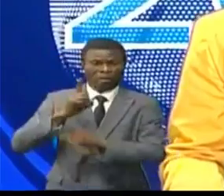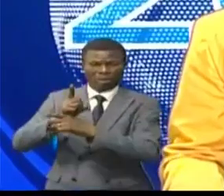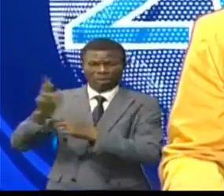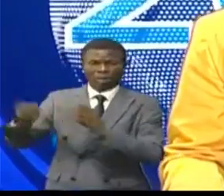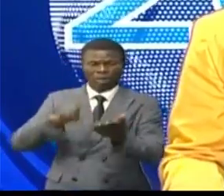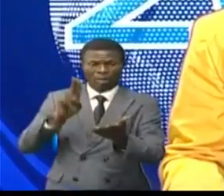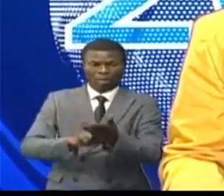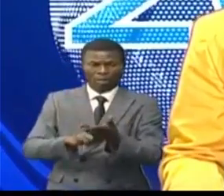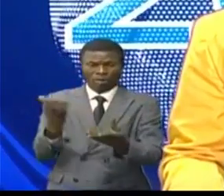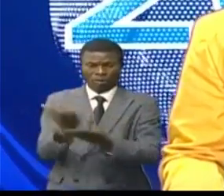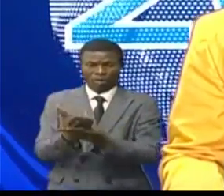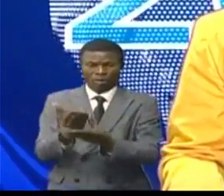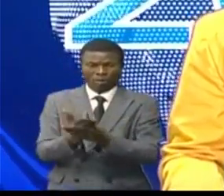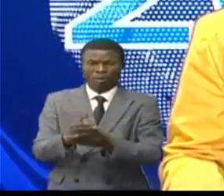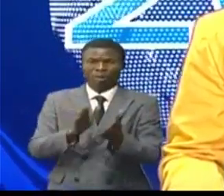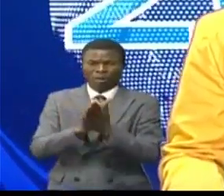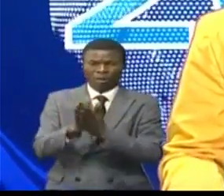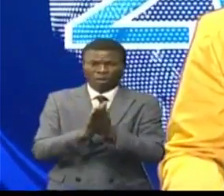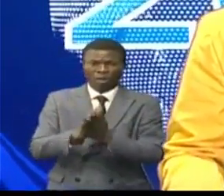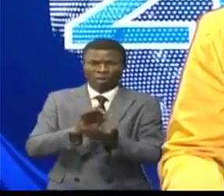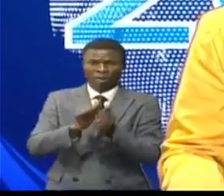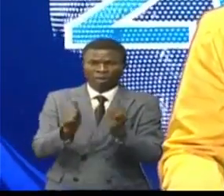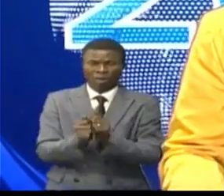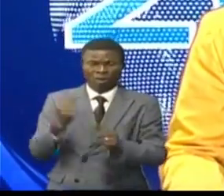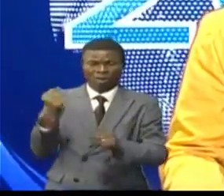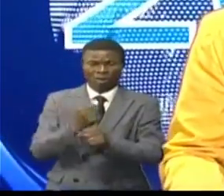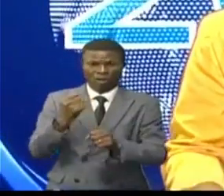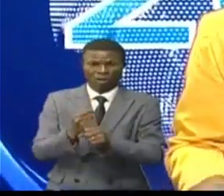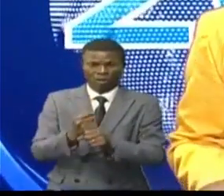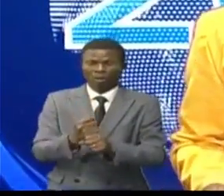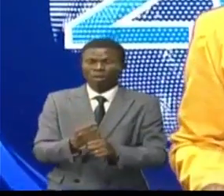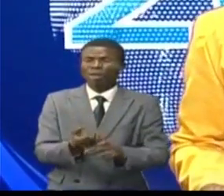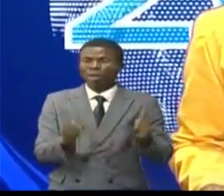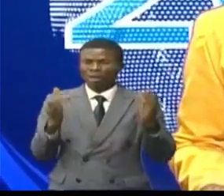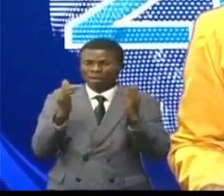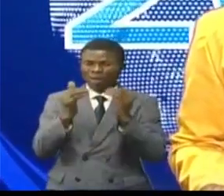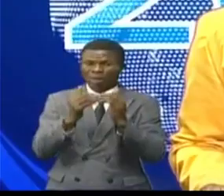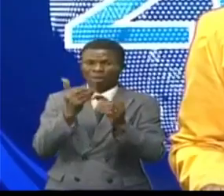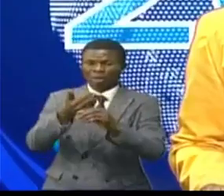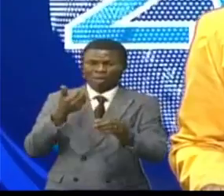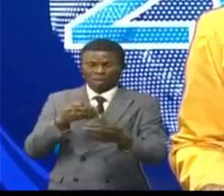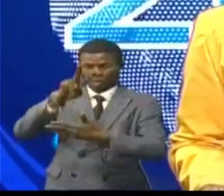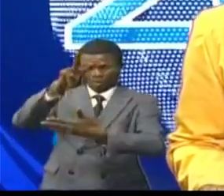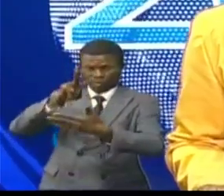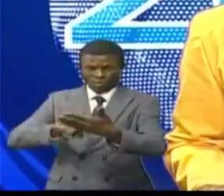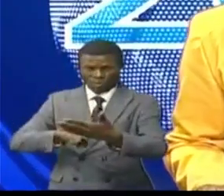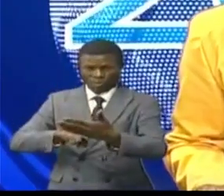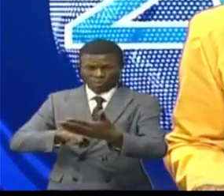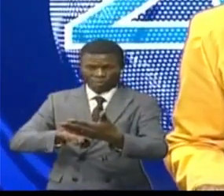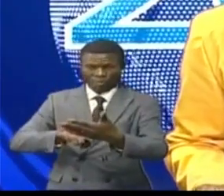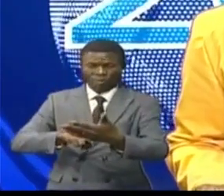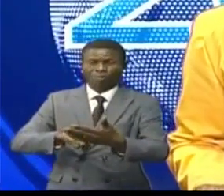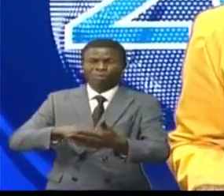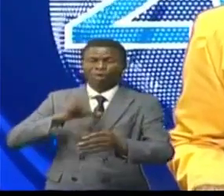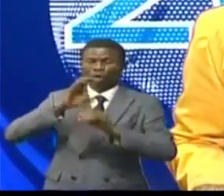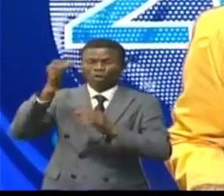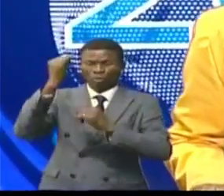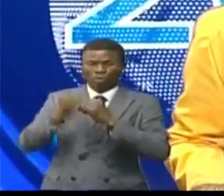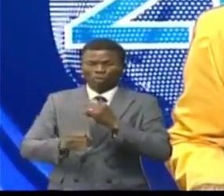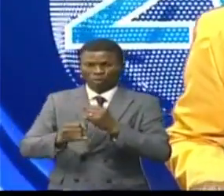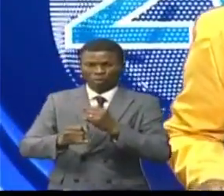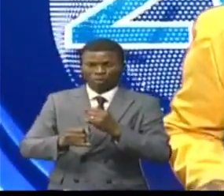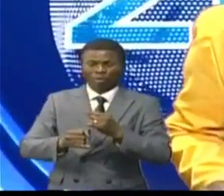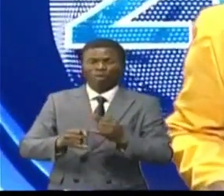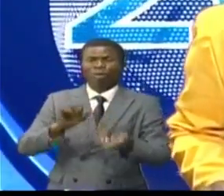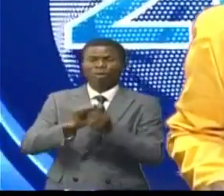signé le document relatif aux procédures opérationnelles standards avant la lecture du communiqué final sanctionnant les dix